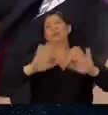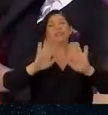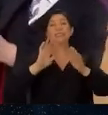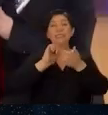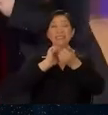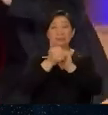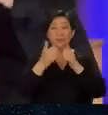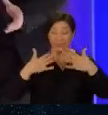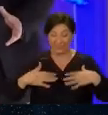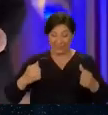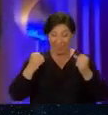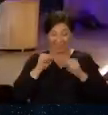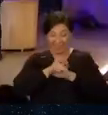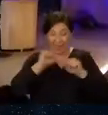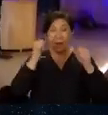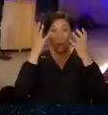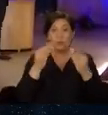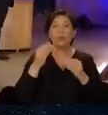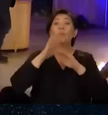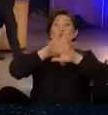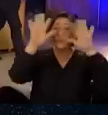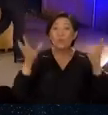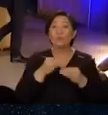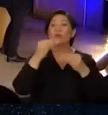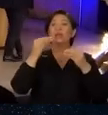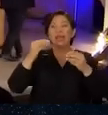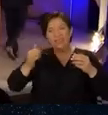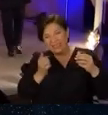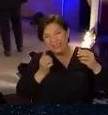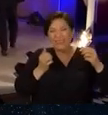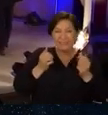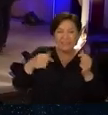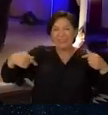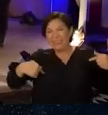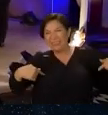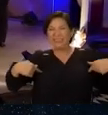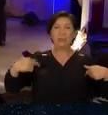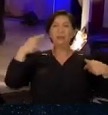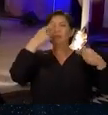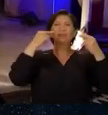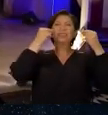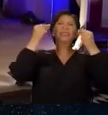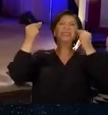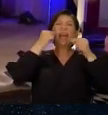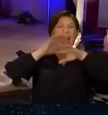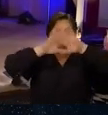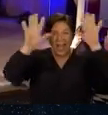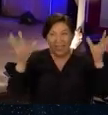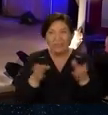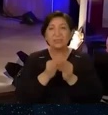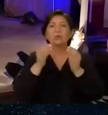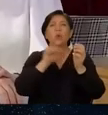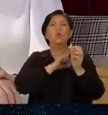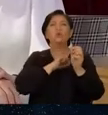sın sporun sağlığa zararlı olduğu bütün ektirme lerin kalkınmalarının döktürmeleri suratımıza yaptırdığımız her